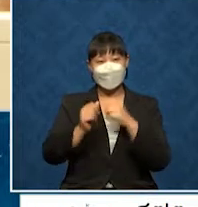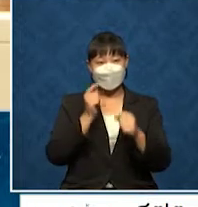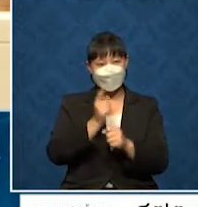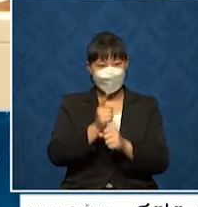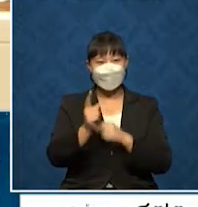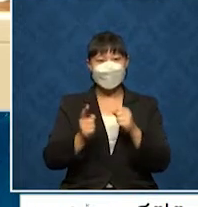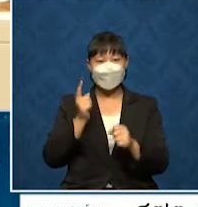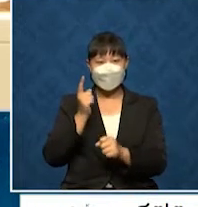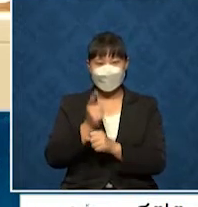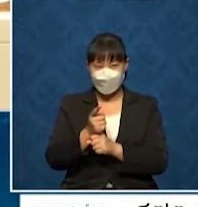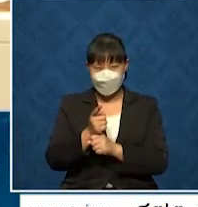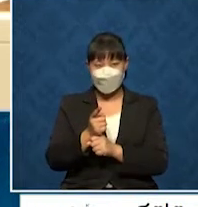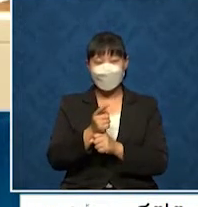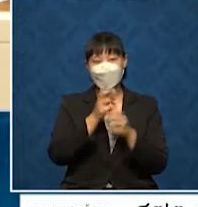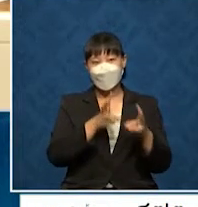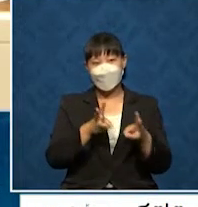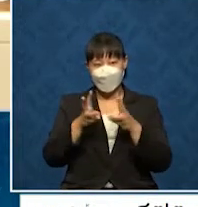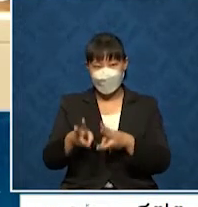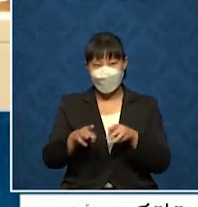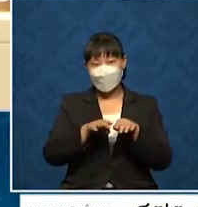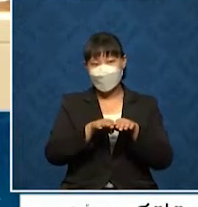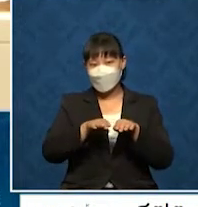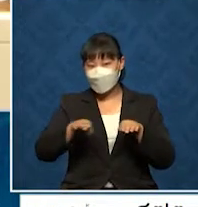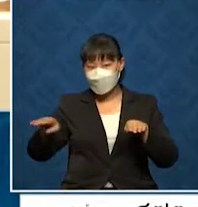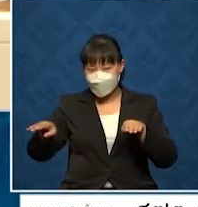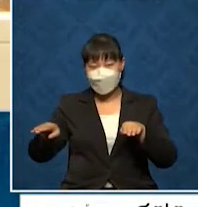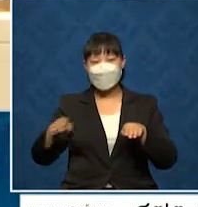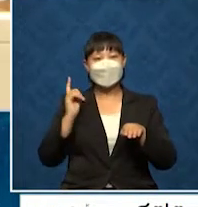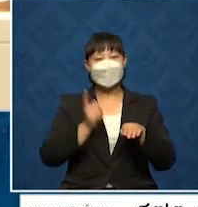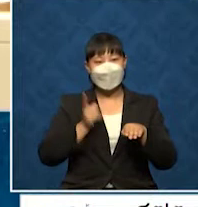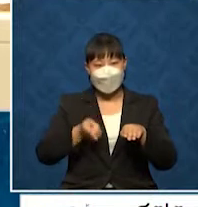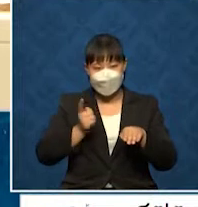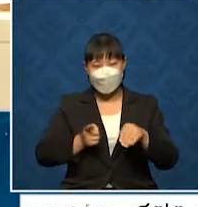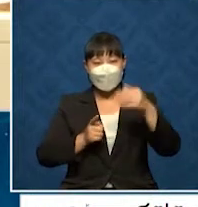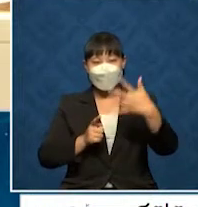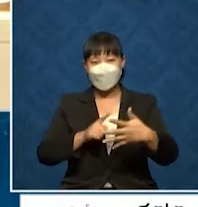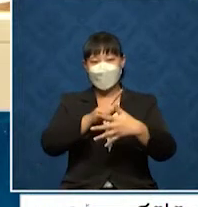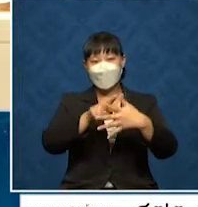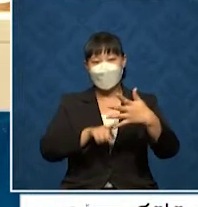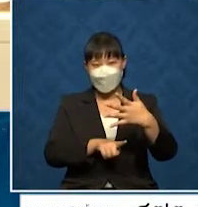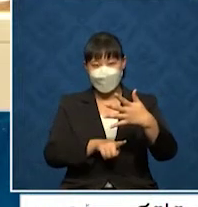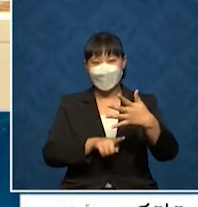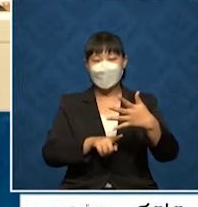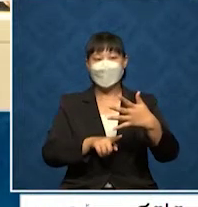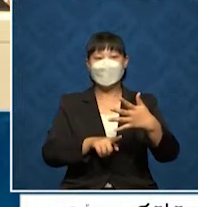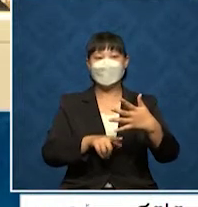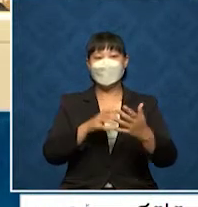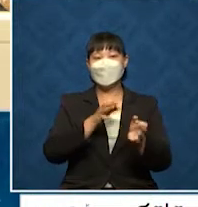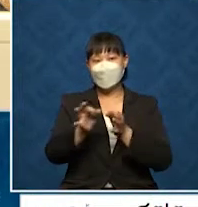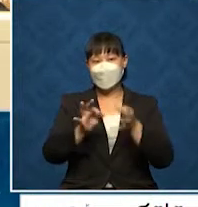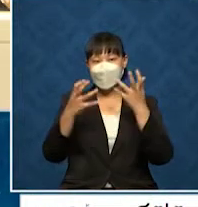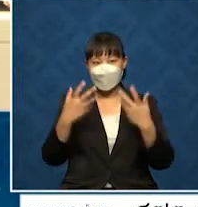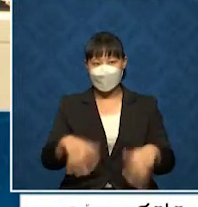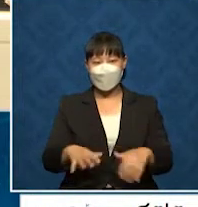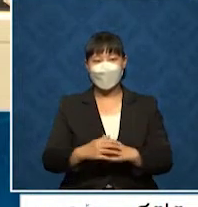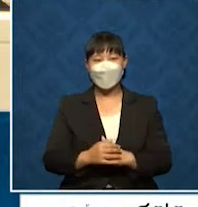ทุกปีแล้วใช้มาตรการเท่าเดิมที่มี5มาตรการที่ผมได้กล่าวเปลี่ยนแล้วรวมทั้งมาตรการบูรณ